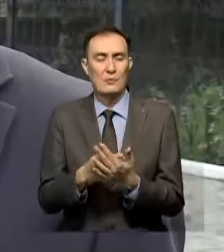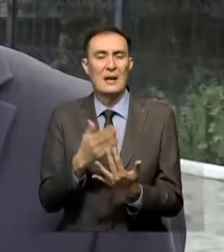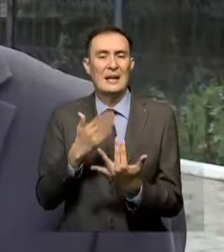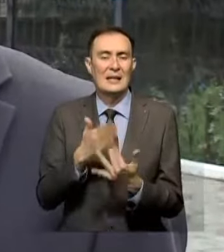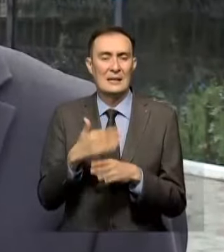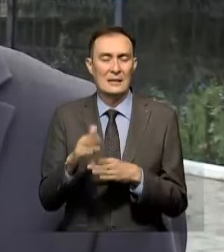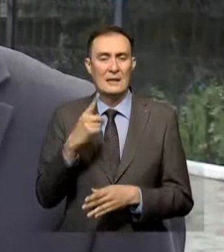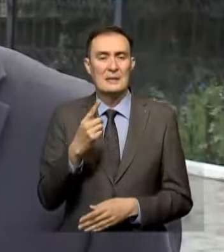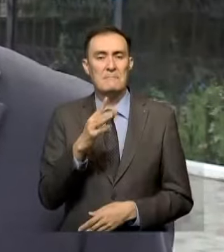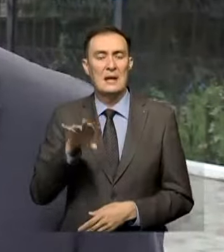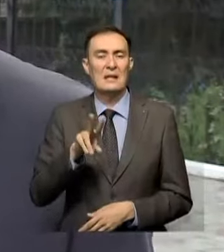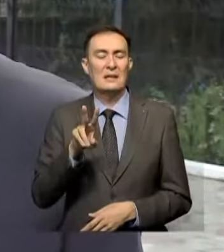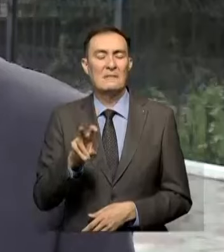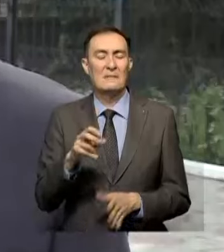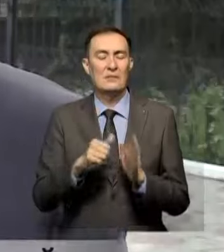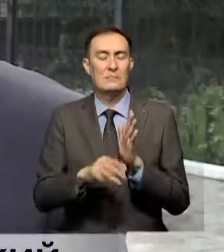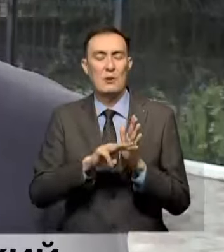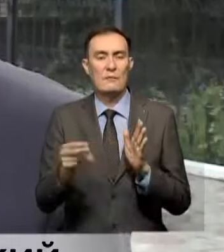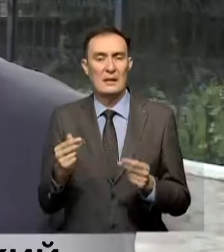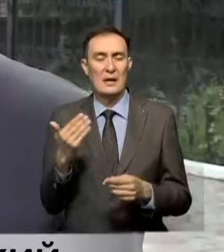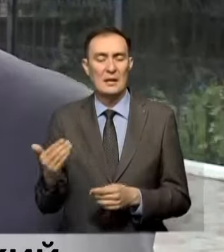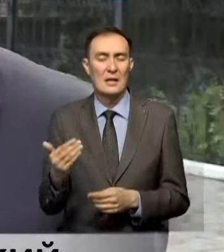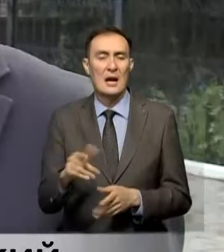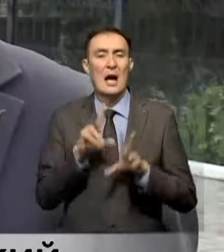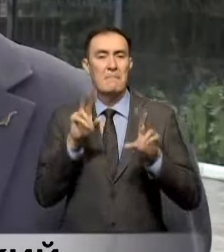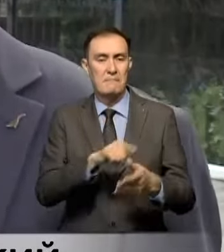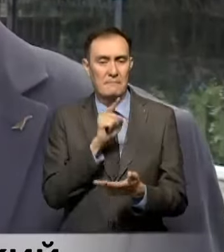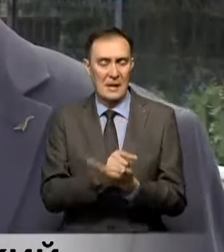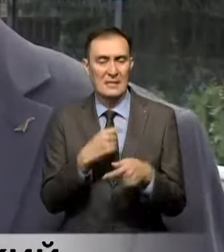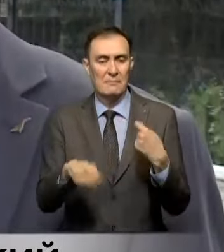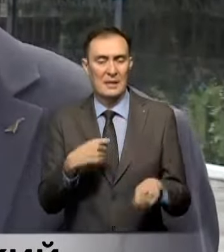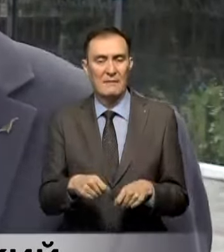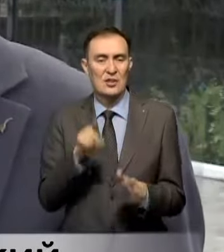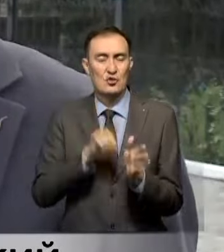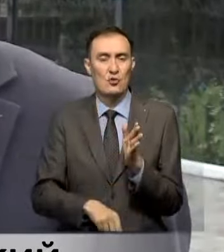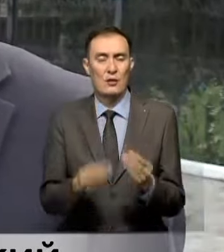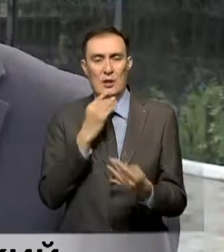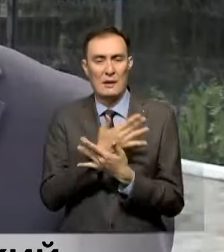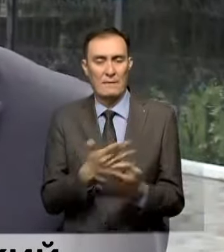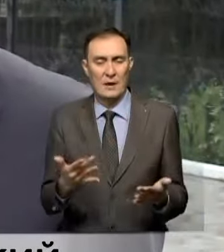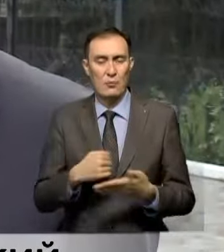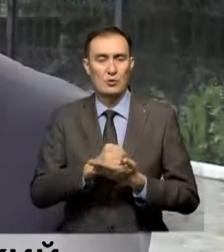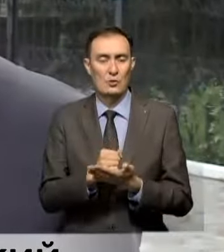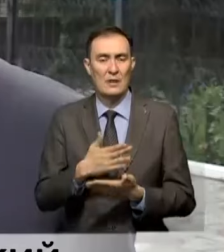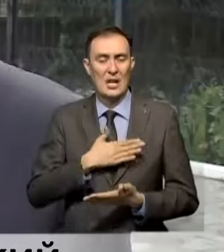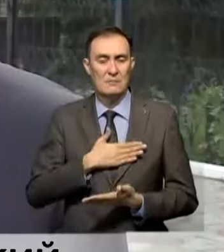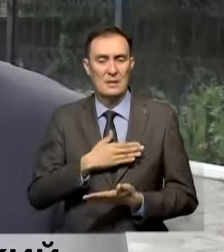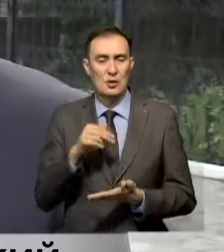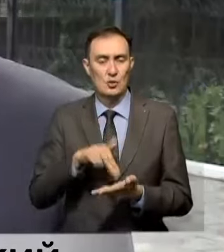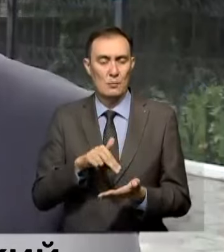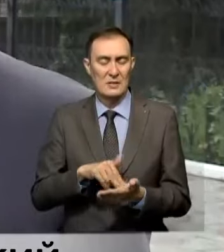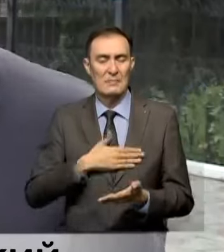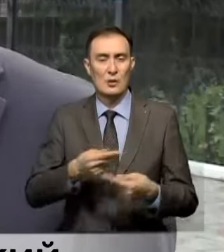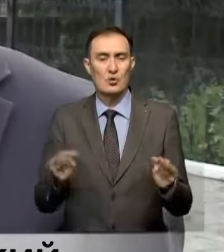кредитов 1,926 млн тенге. В свою очередь они обязаны продавать социально значимые продукты по установленной цене. Также